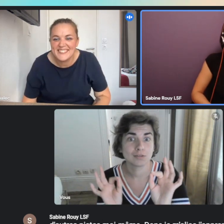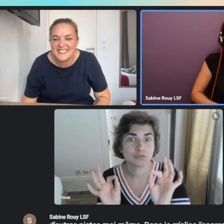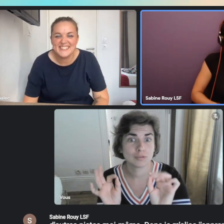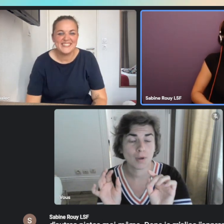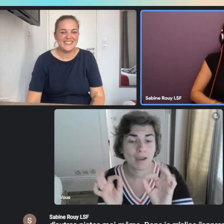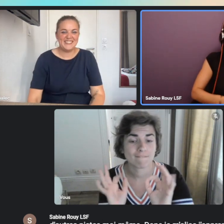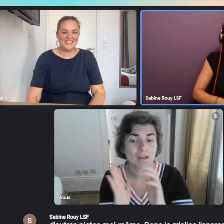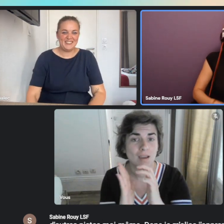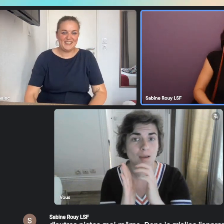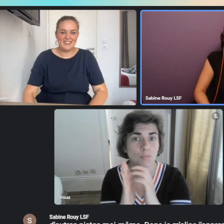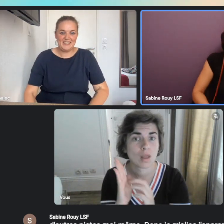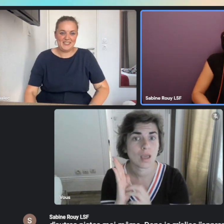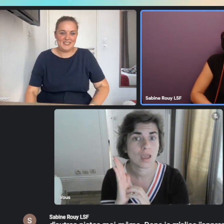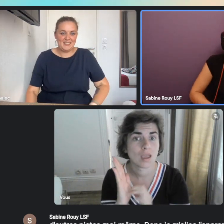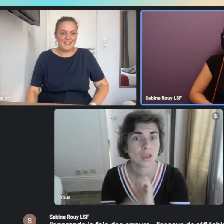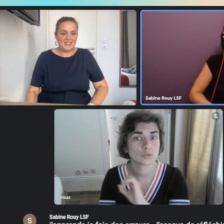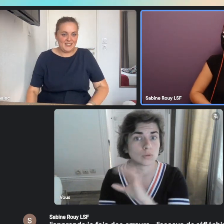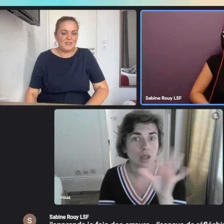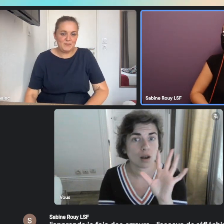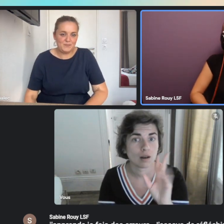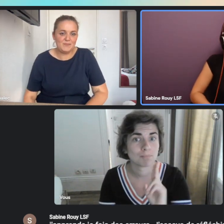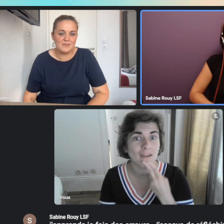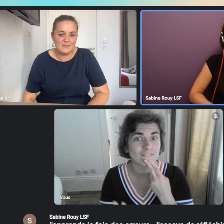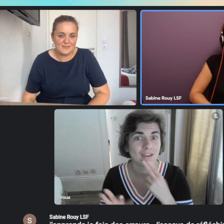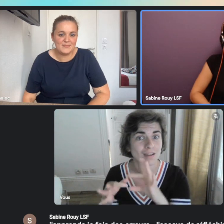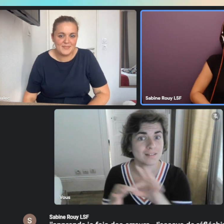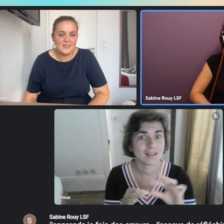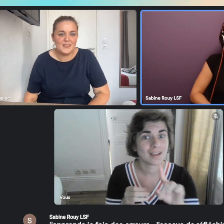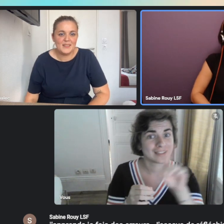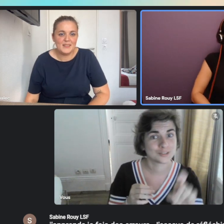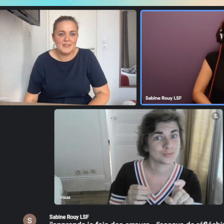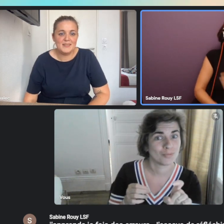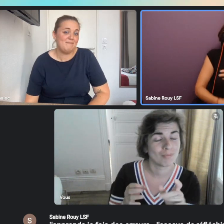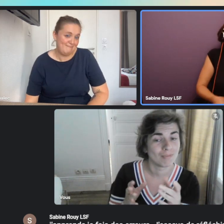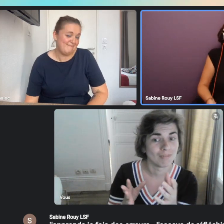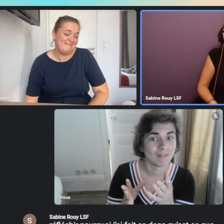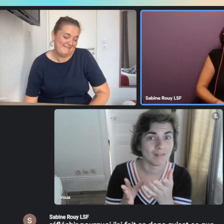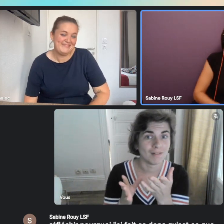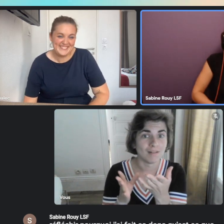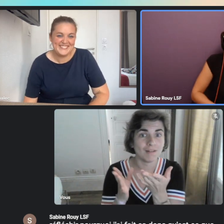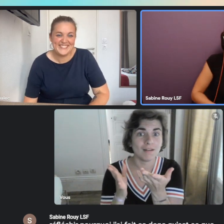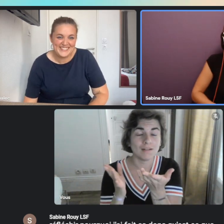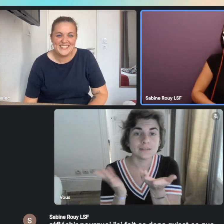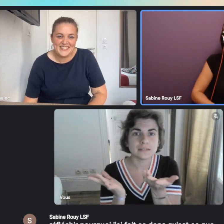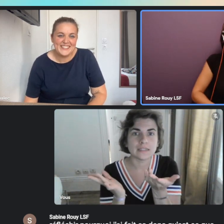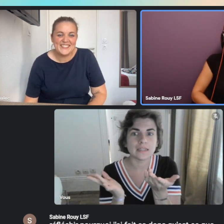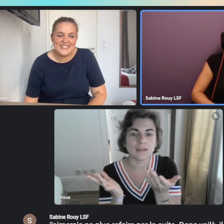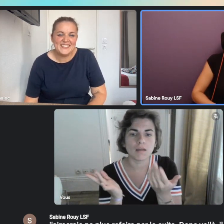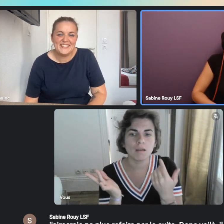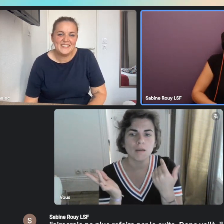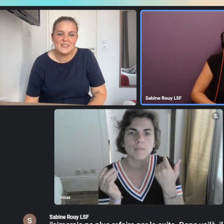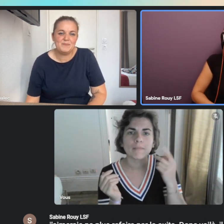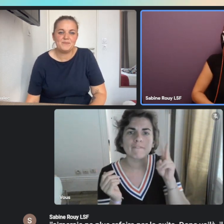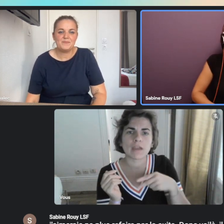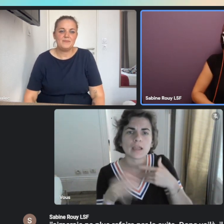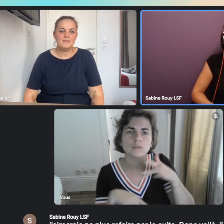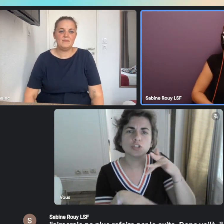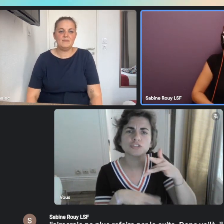excuse-moi, non, non, bah, justement, concernant, le bullet journal, justement, le la transition est parfaite, avec la question suivante.